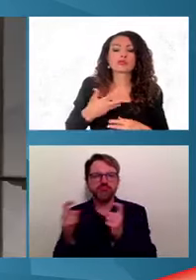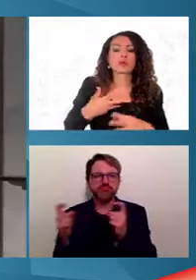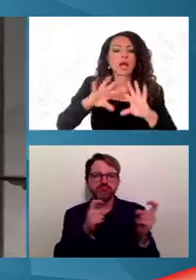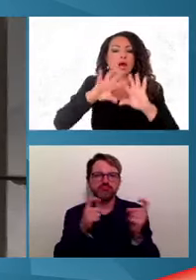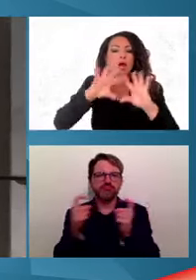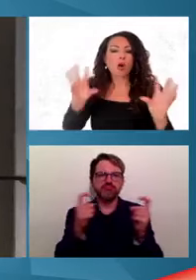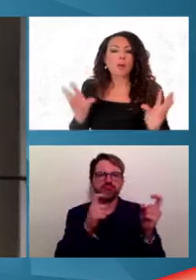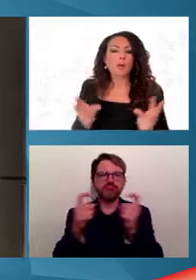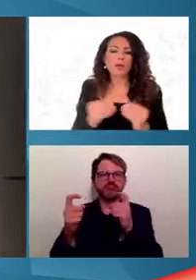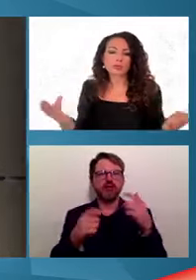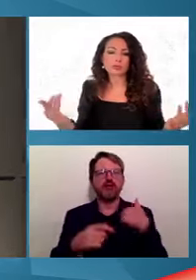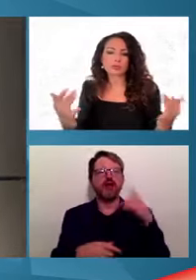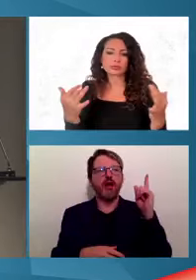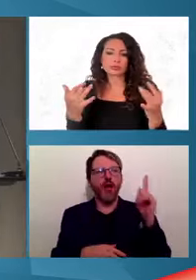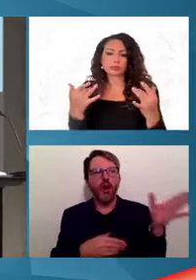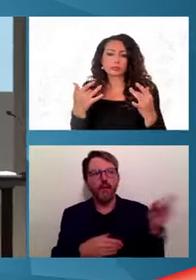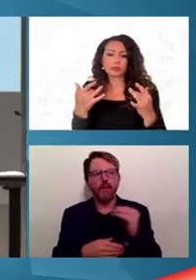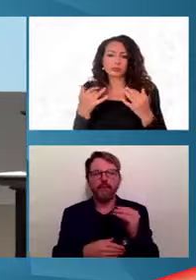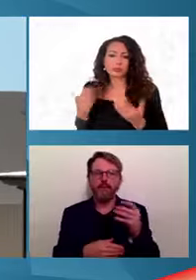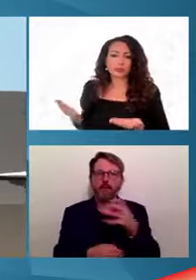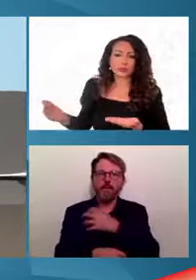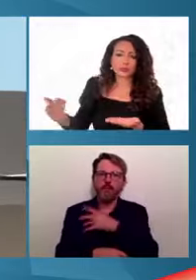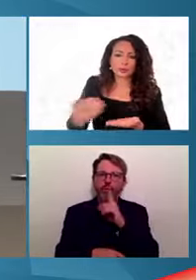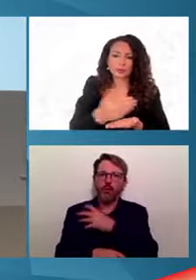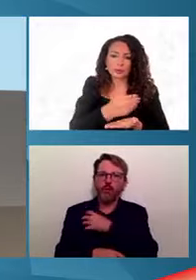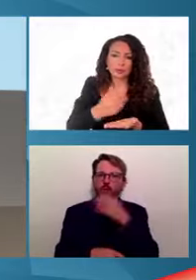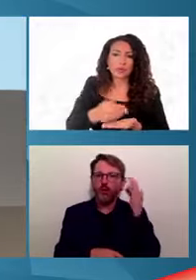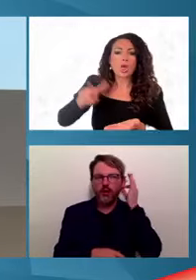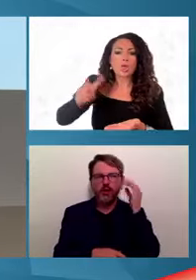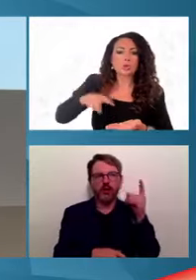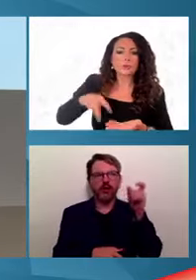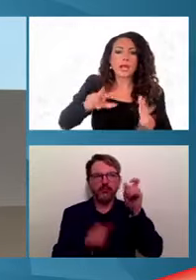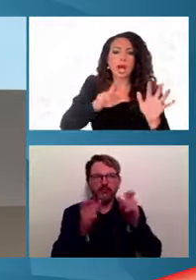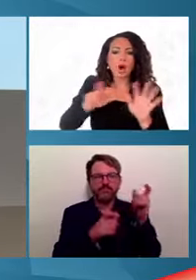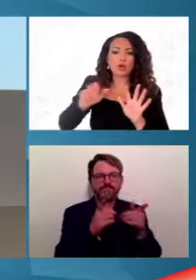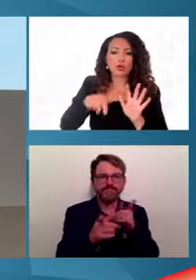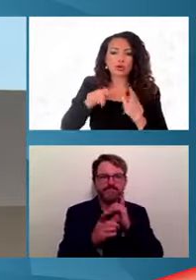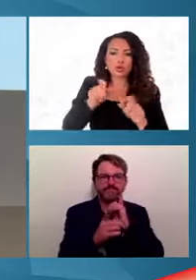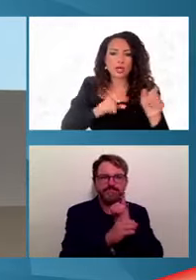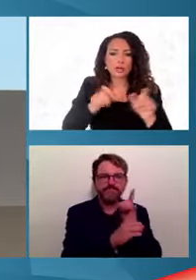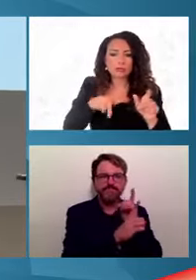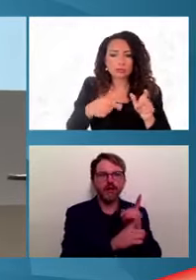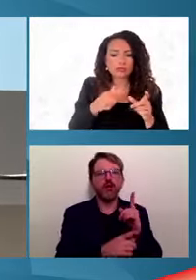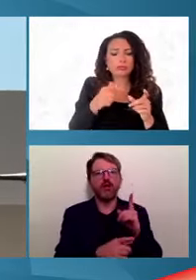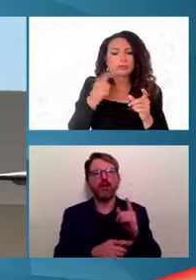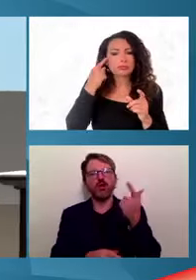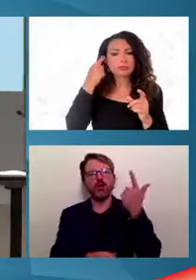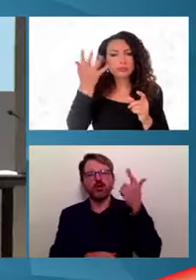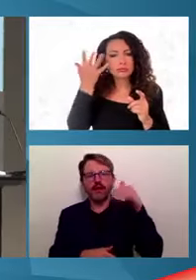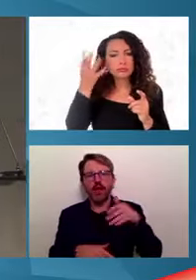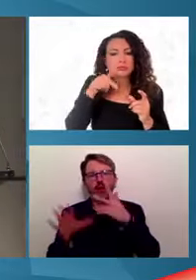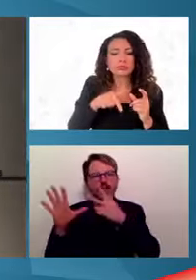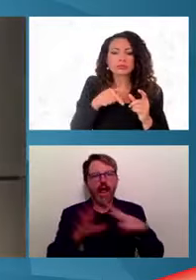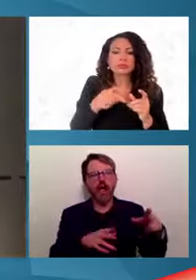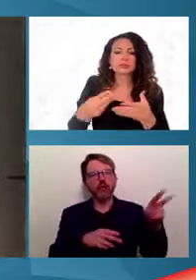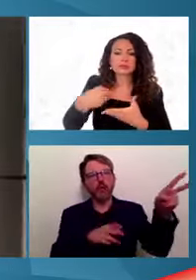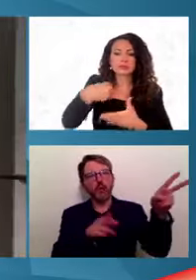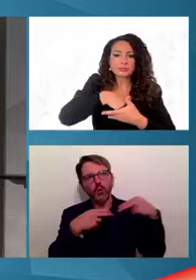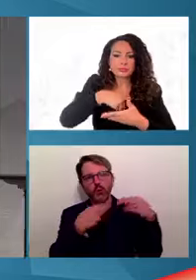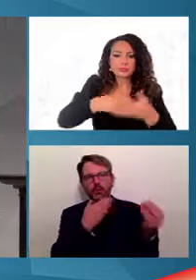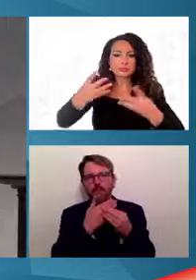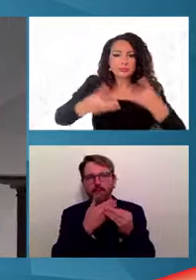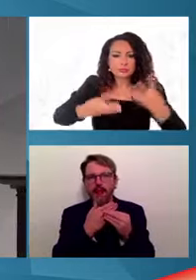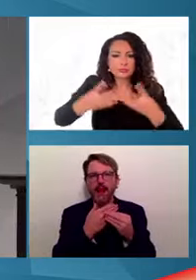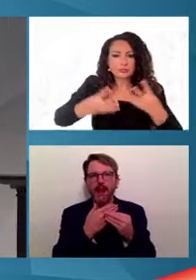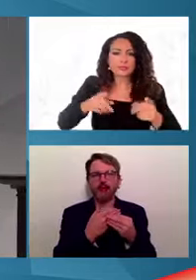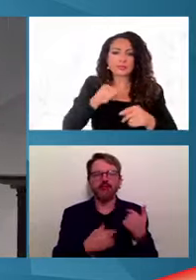state analizzate una a una, sono state messe in un piano clima, analizzate anche tecnicamente, non solo politicamente, e questo sarà uno strumento